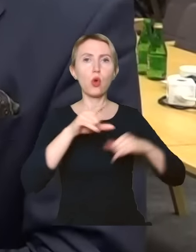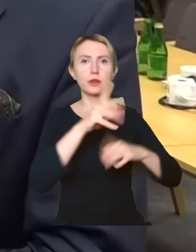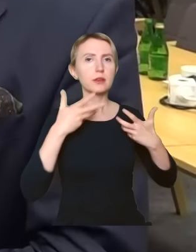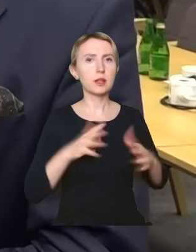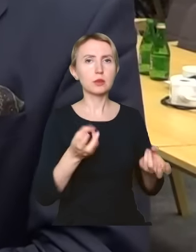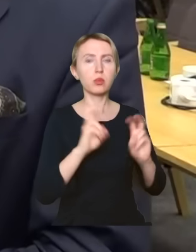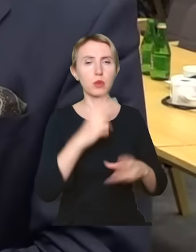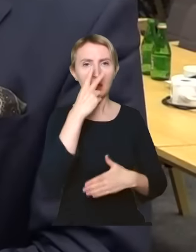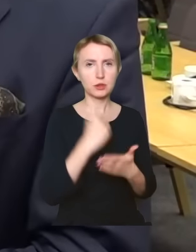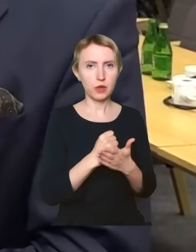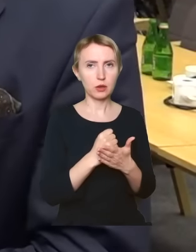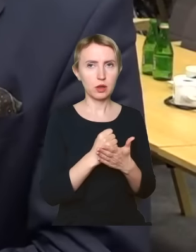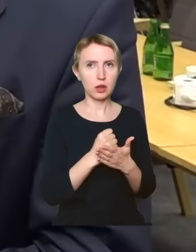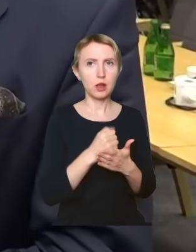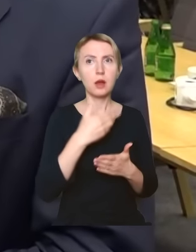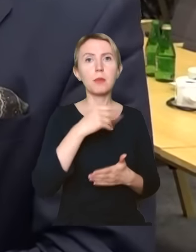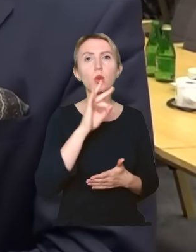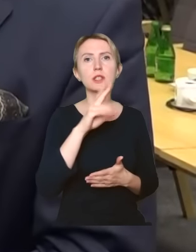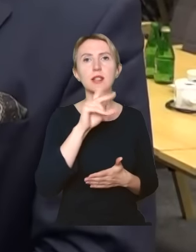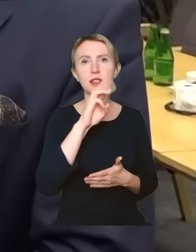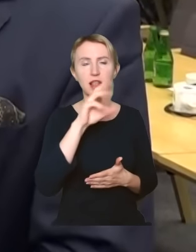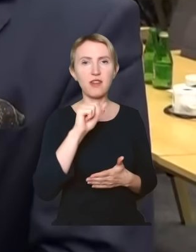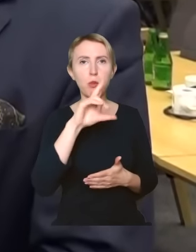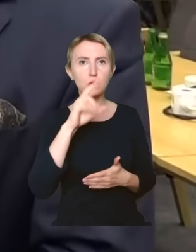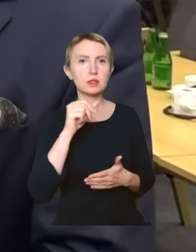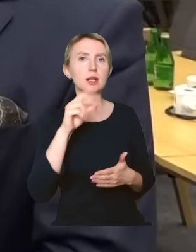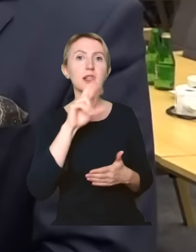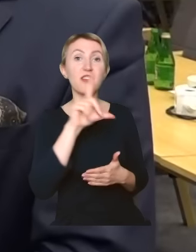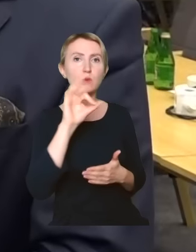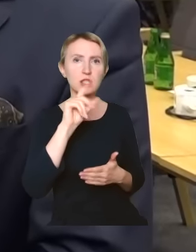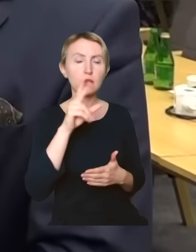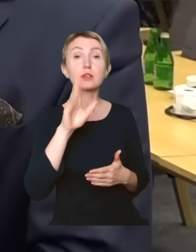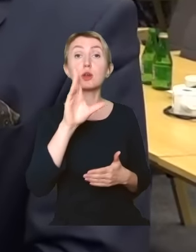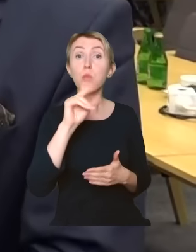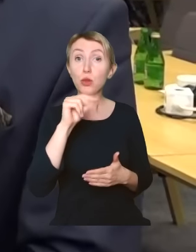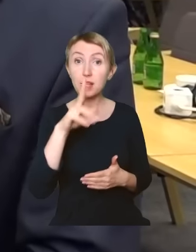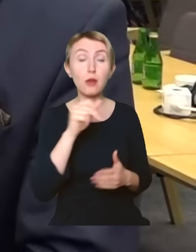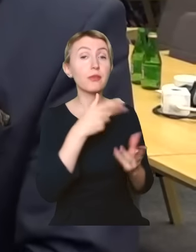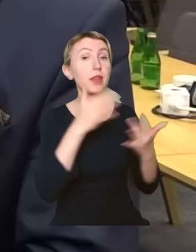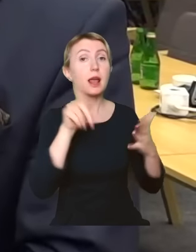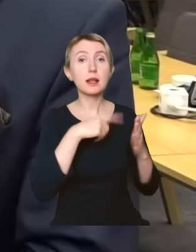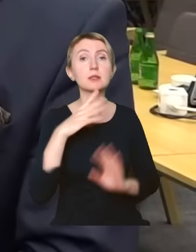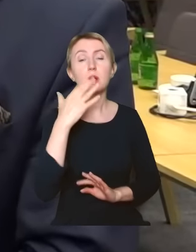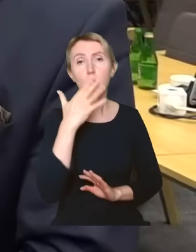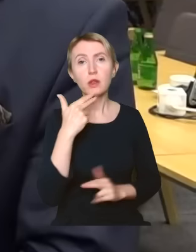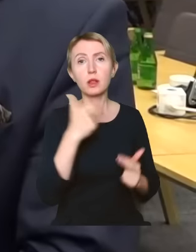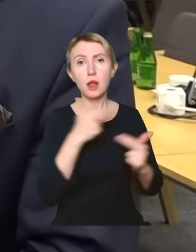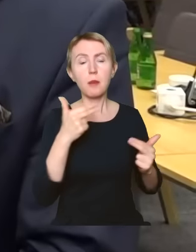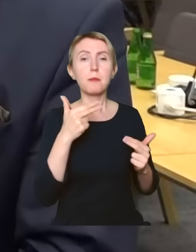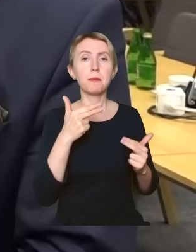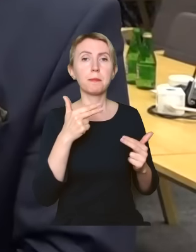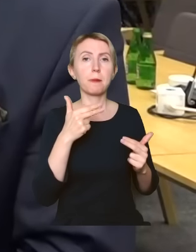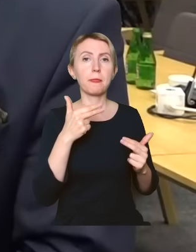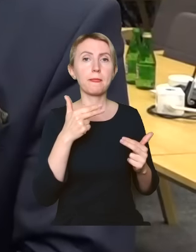na świadków zarówno Małgorzaty Kidawy-Błońskiej, Rafała Trzaskowskiego, Borysa Budki, którzy wielokrotnie wielokrotnie się wypowiadali